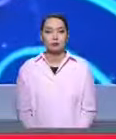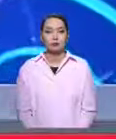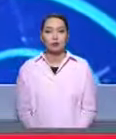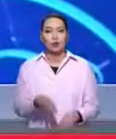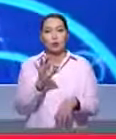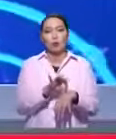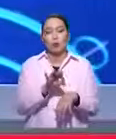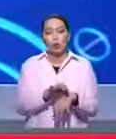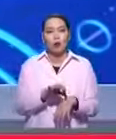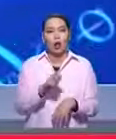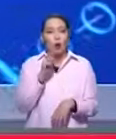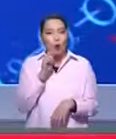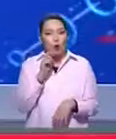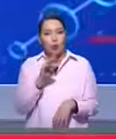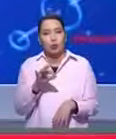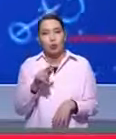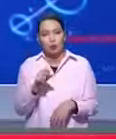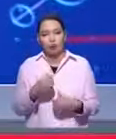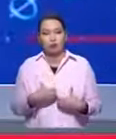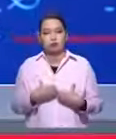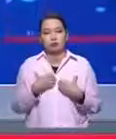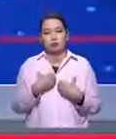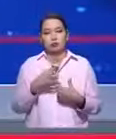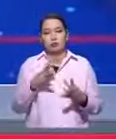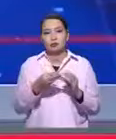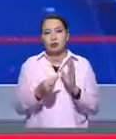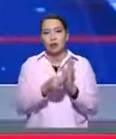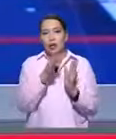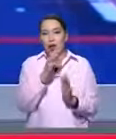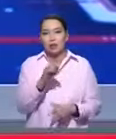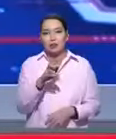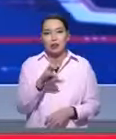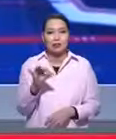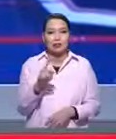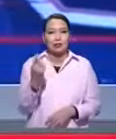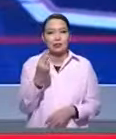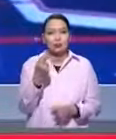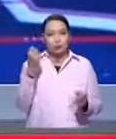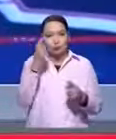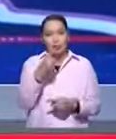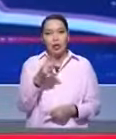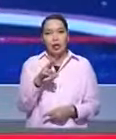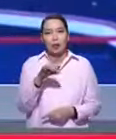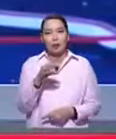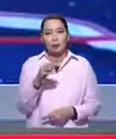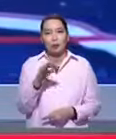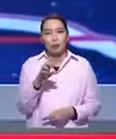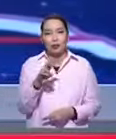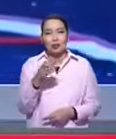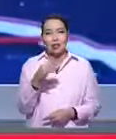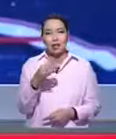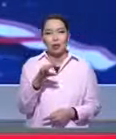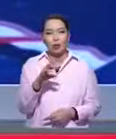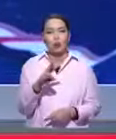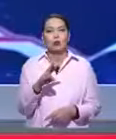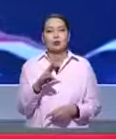Боли в ногах обернулись страшным диагнозом. У 6-летнего Аслана из Астаны выявили острый лимфобластный лейкоз. Онкоболезнь